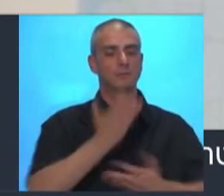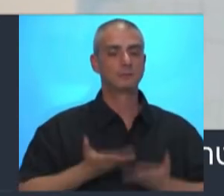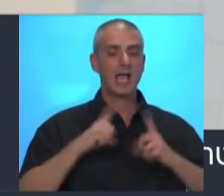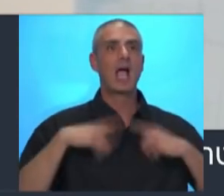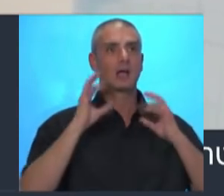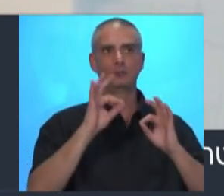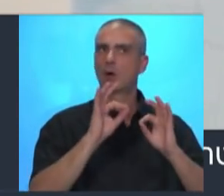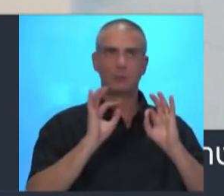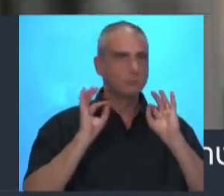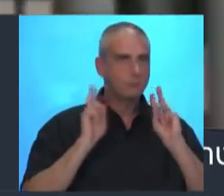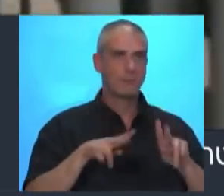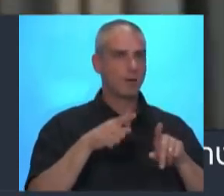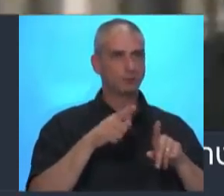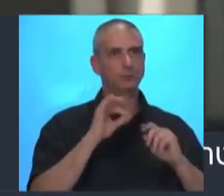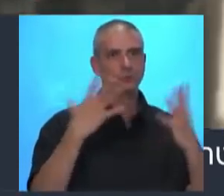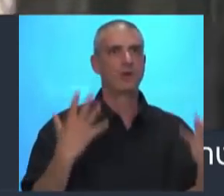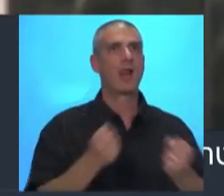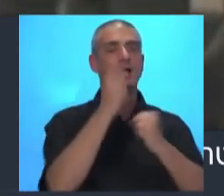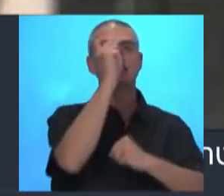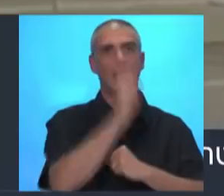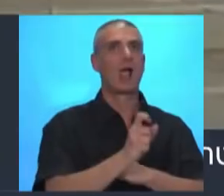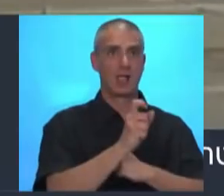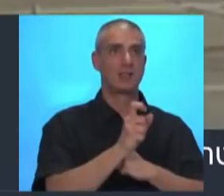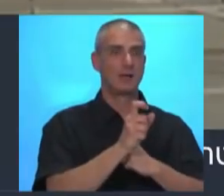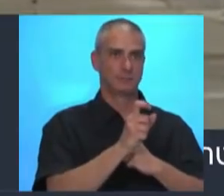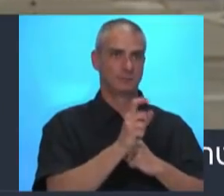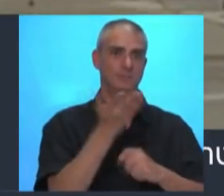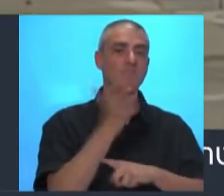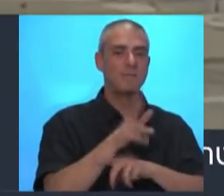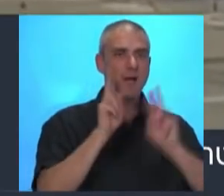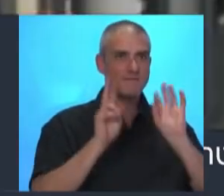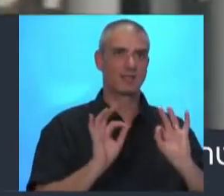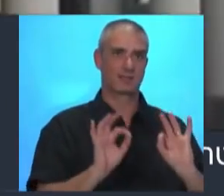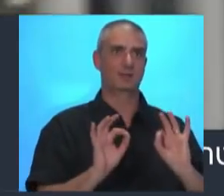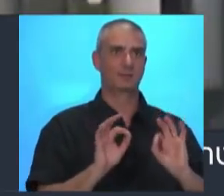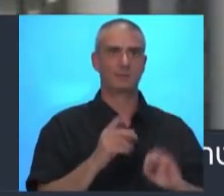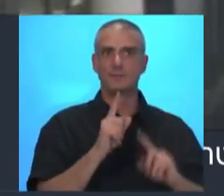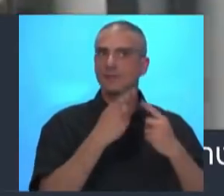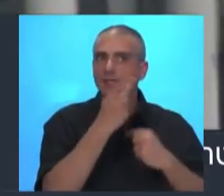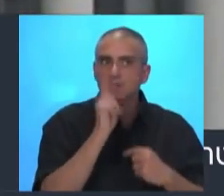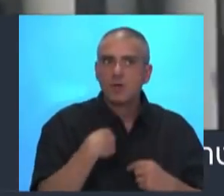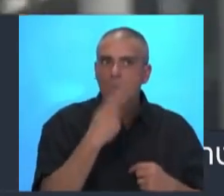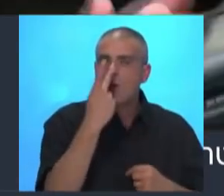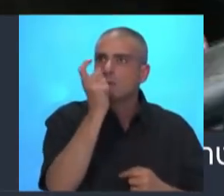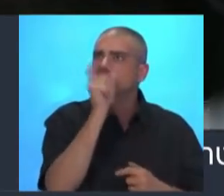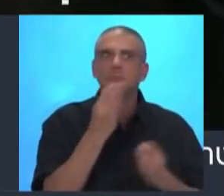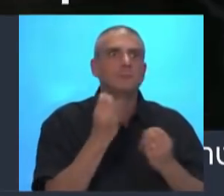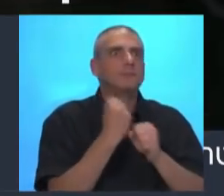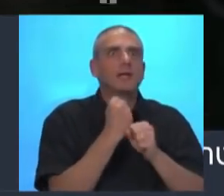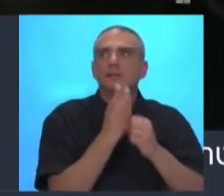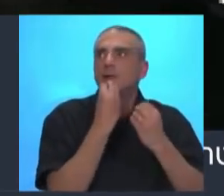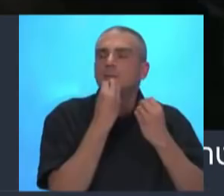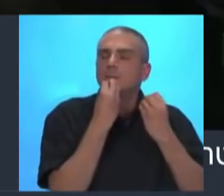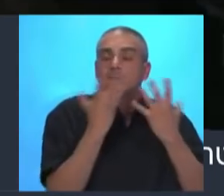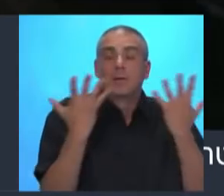פשוטו כמשמעו, להציל אדם, אזרח, ממוות ודאי. Cet événement était aussi l'occasion de voir un